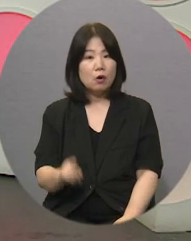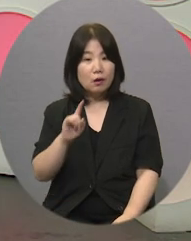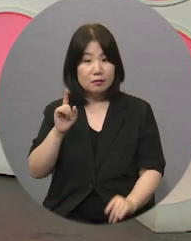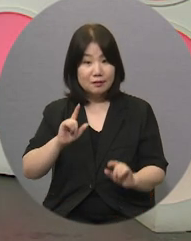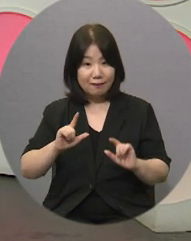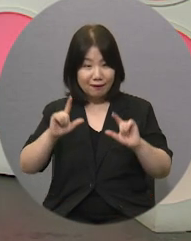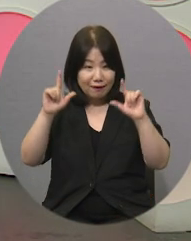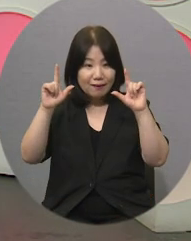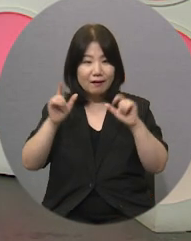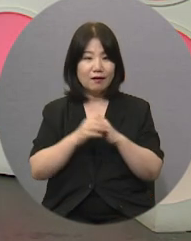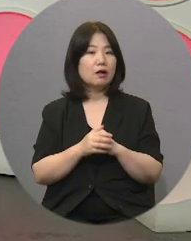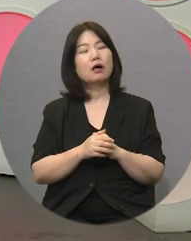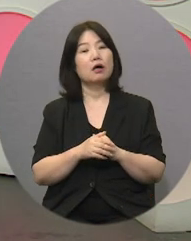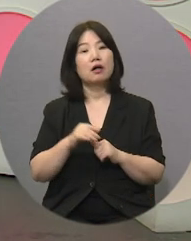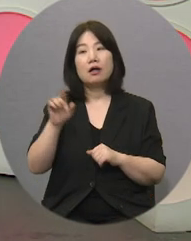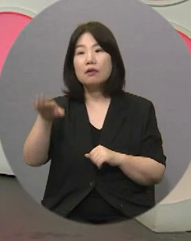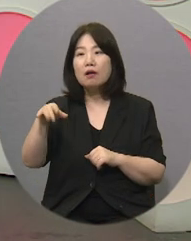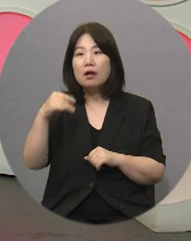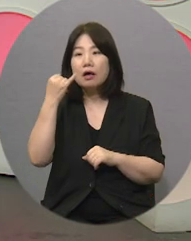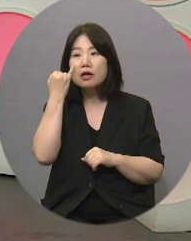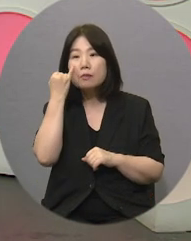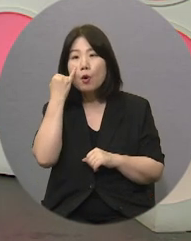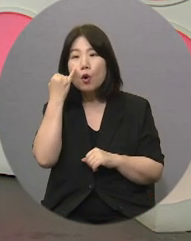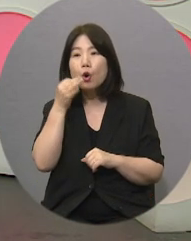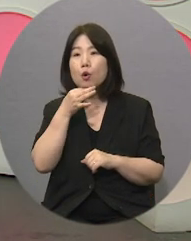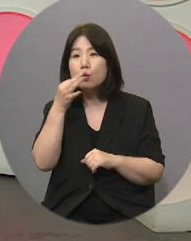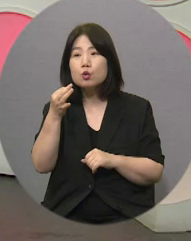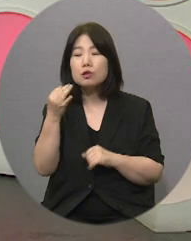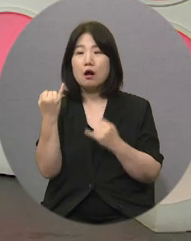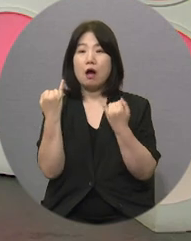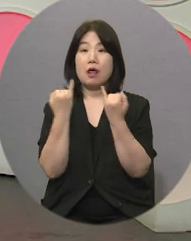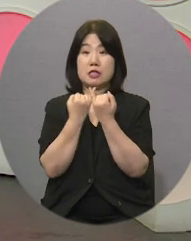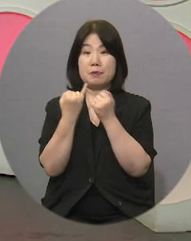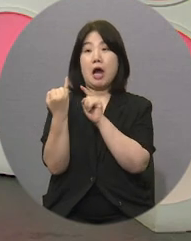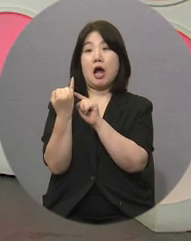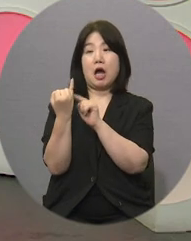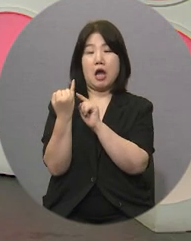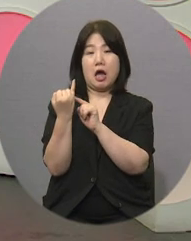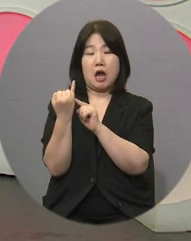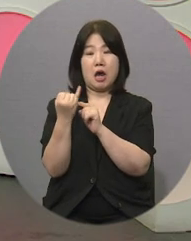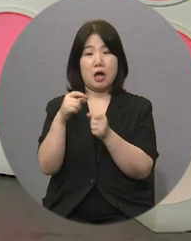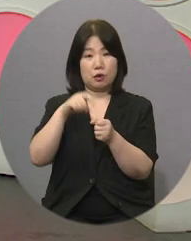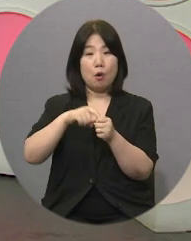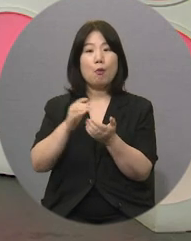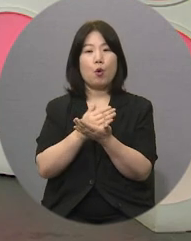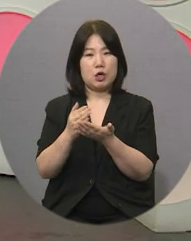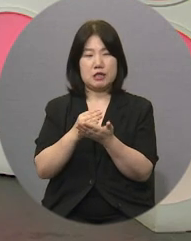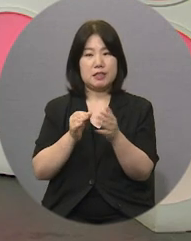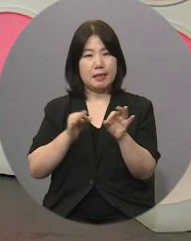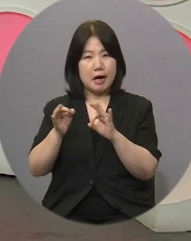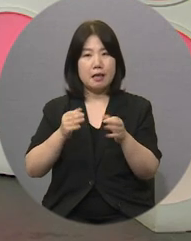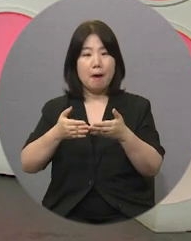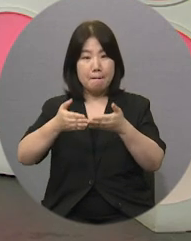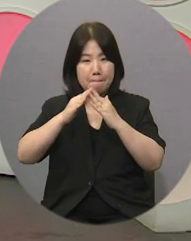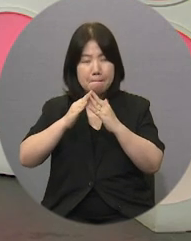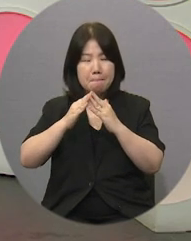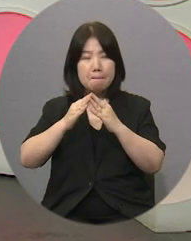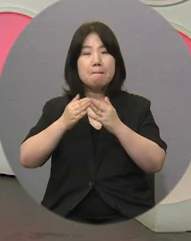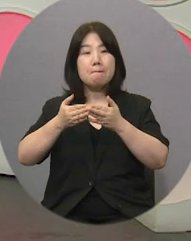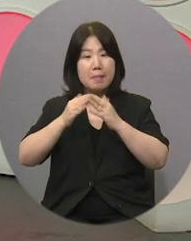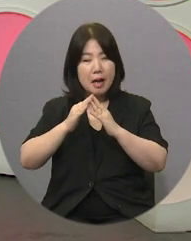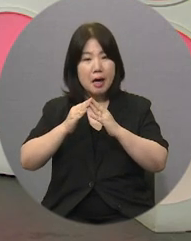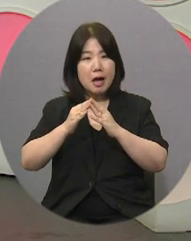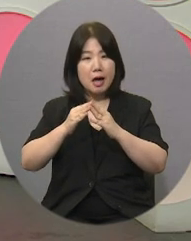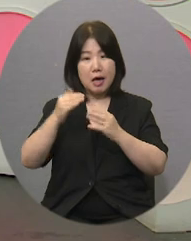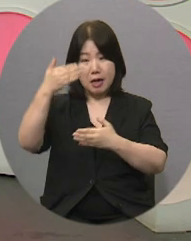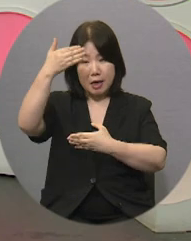하루는 정인이모! 라고 부르던 아주머니 한 분이 떡볶이 장사를 시작했습니다.